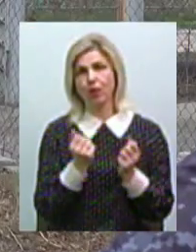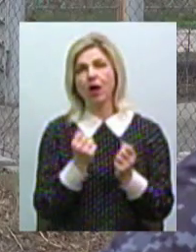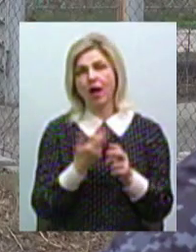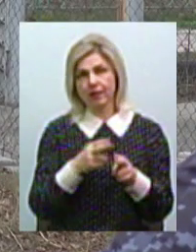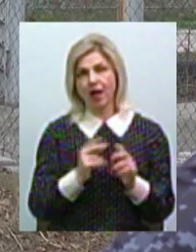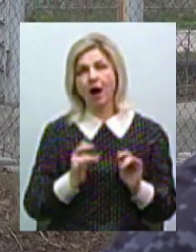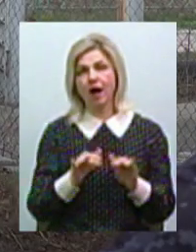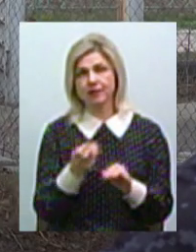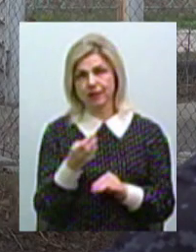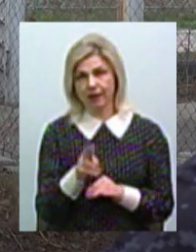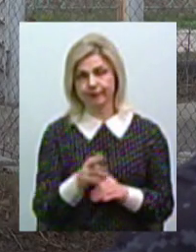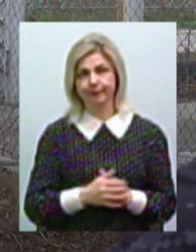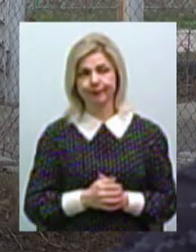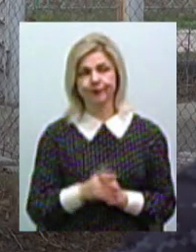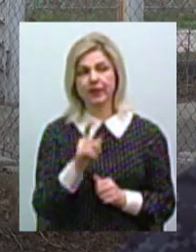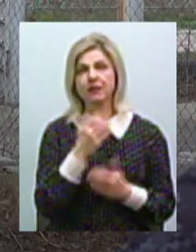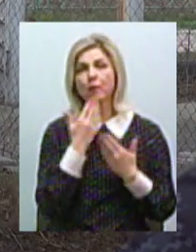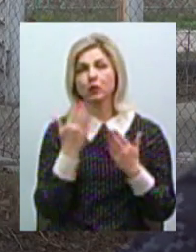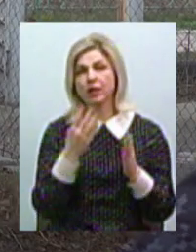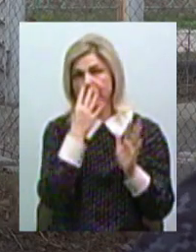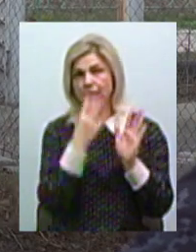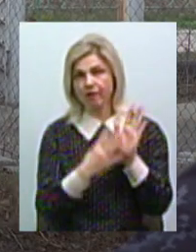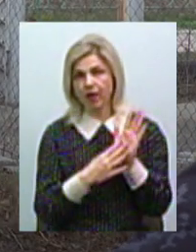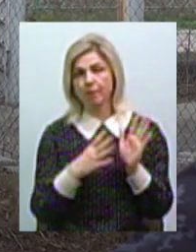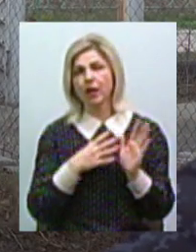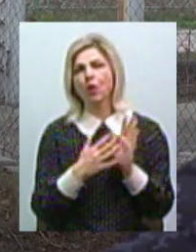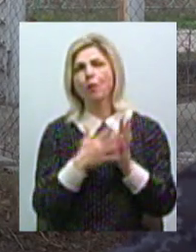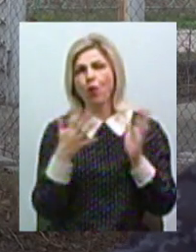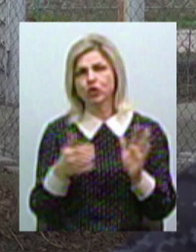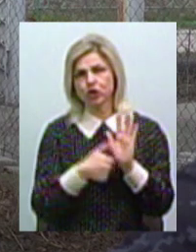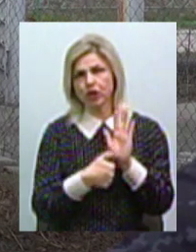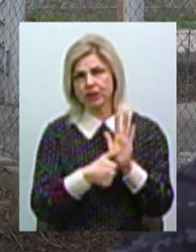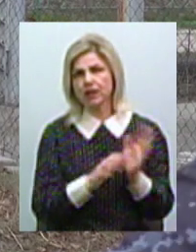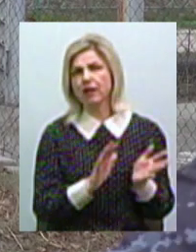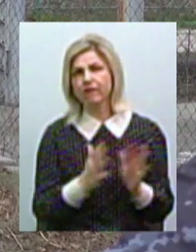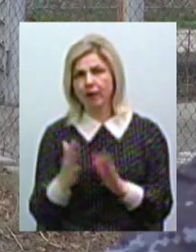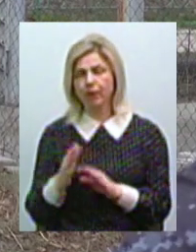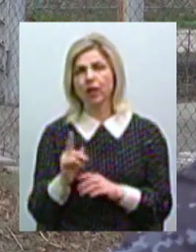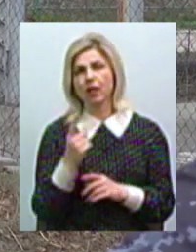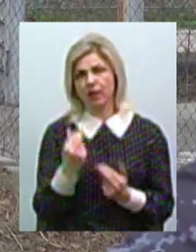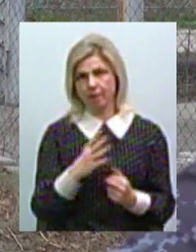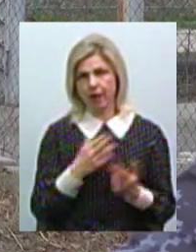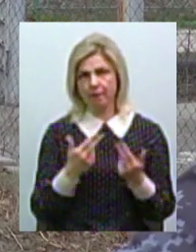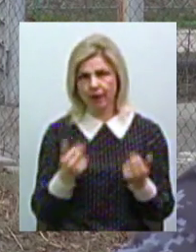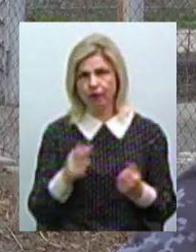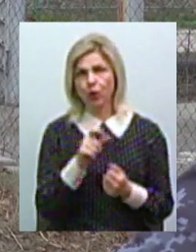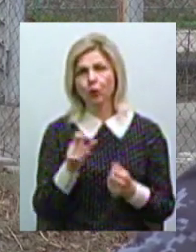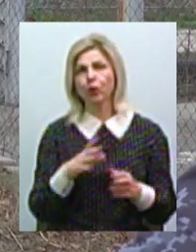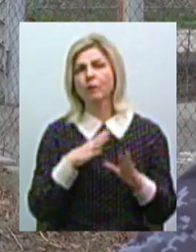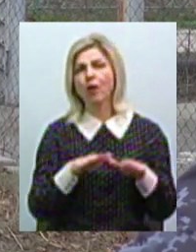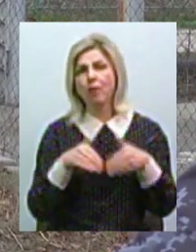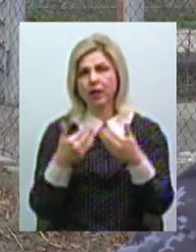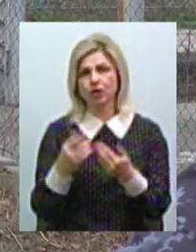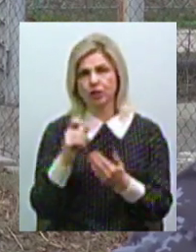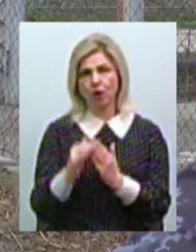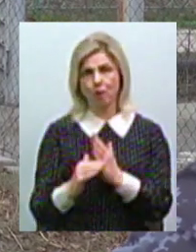місті Миколаєві за останні 9 місяців було більше 600 випадків насилля, яке було підтверджено, люди зверталися за допомогою, але, на